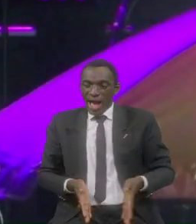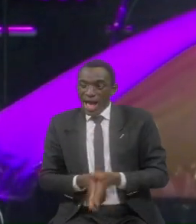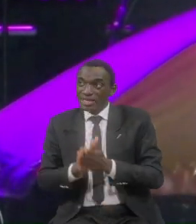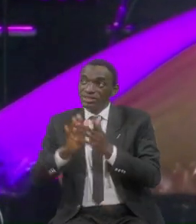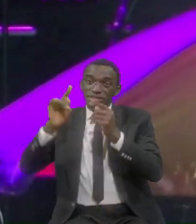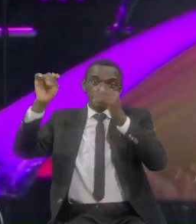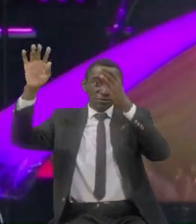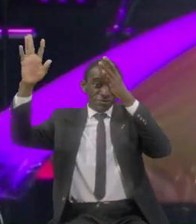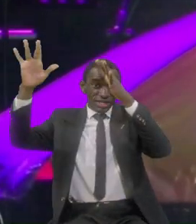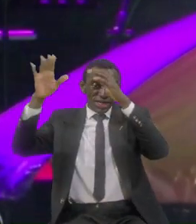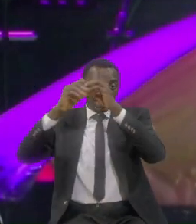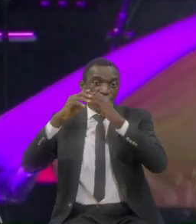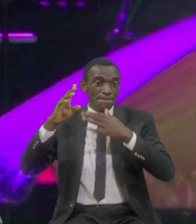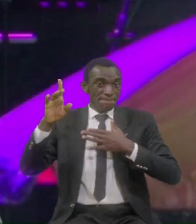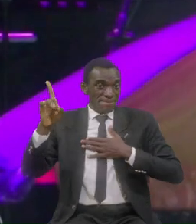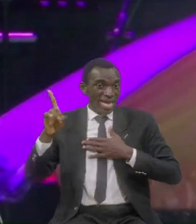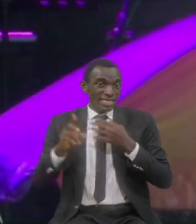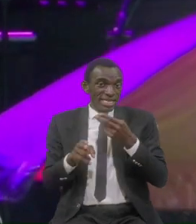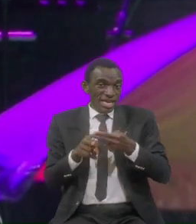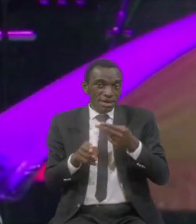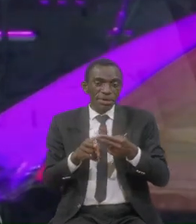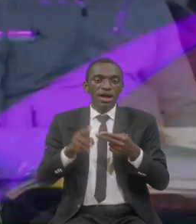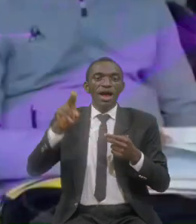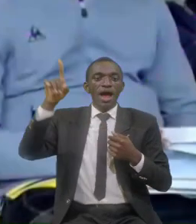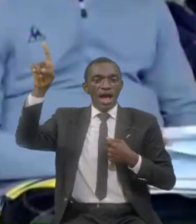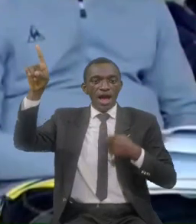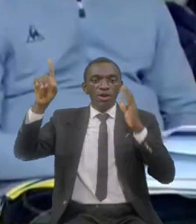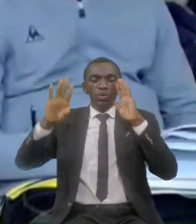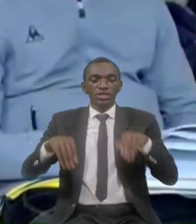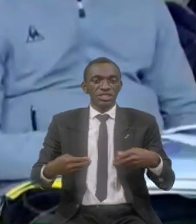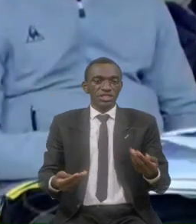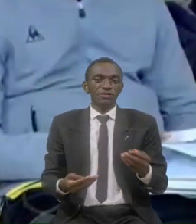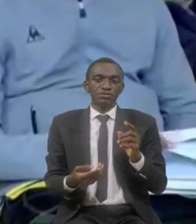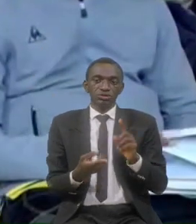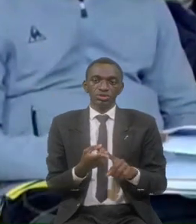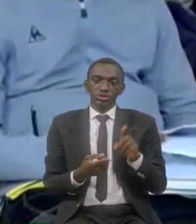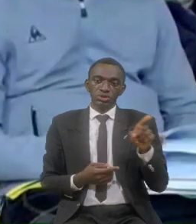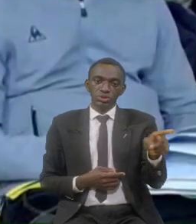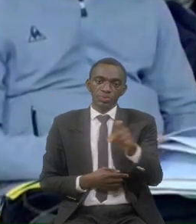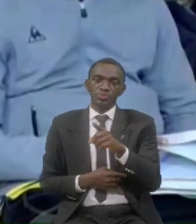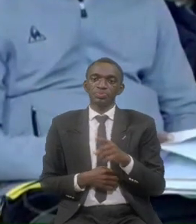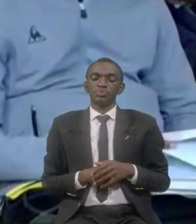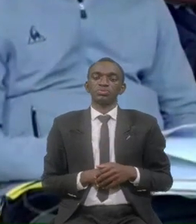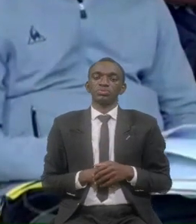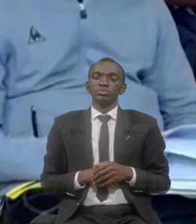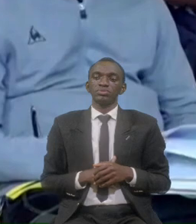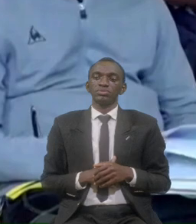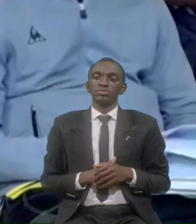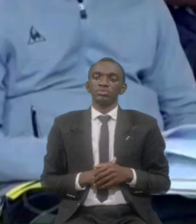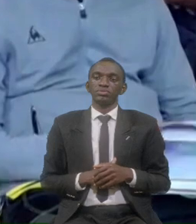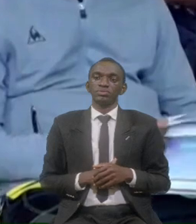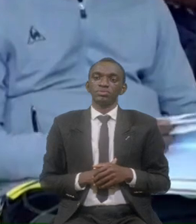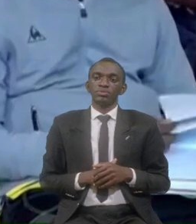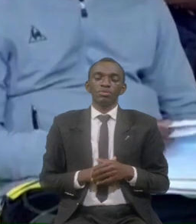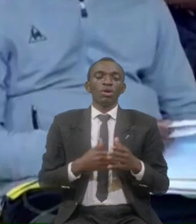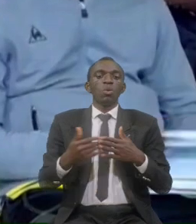I will give it you. Maskin unsa ang inyong pangayon sa amahan sa akong pangalan, ihatag nako dinha kaninyo.